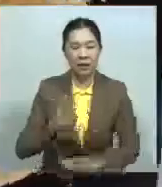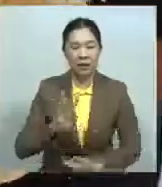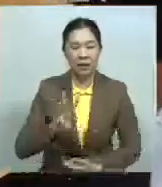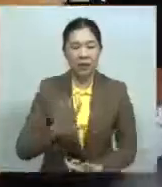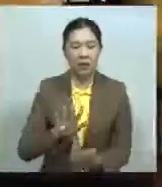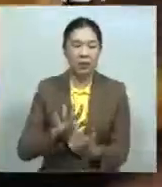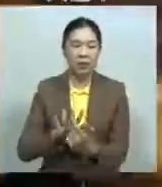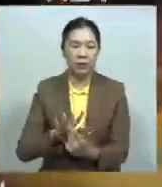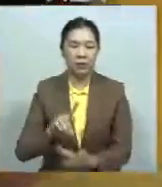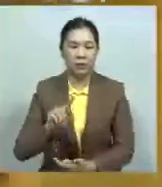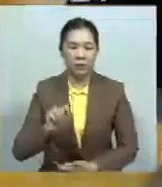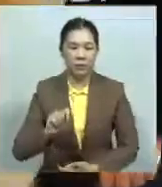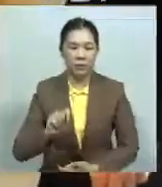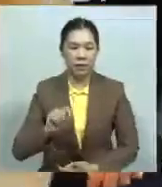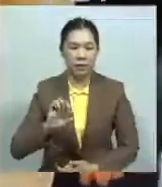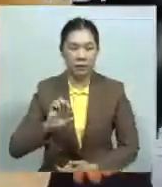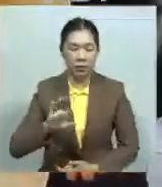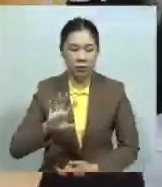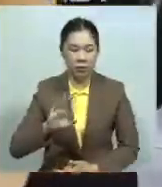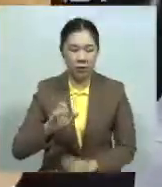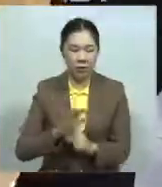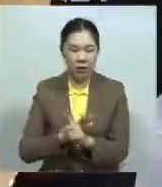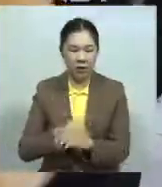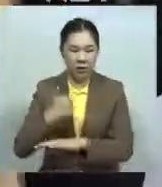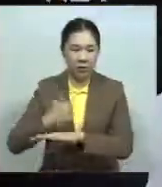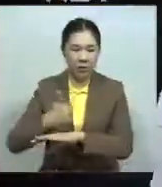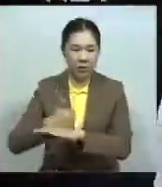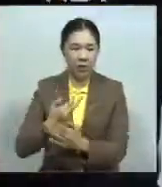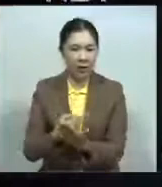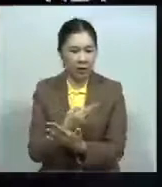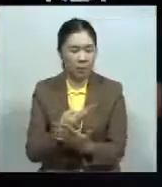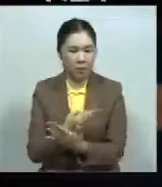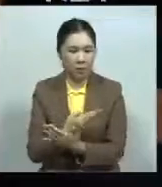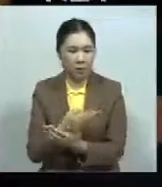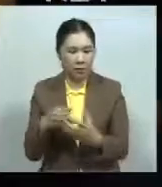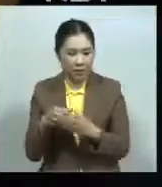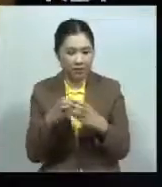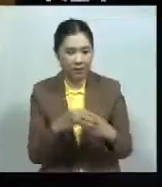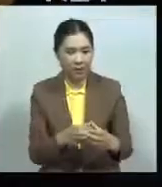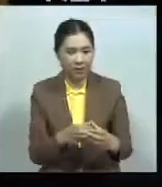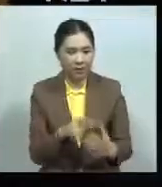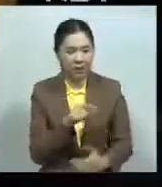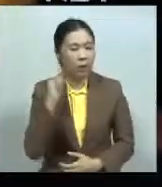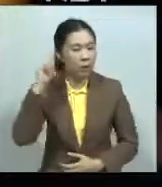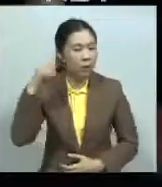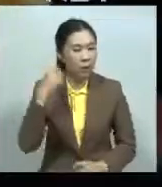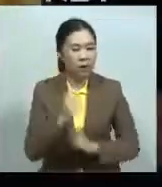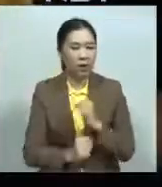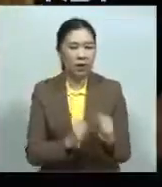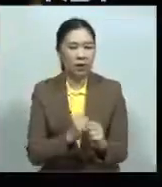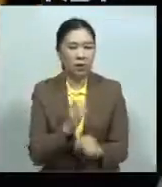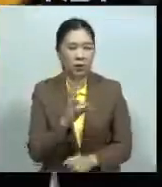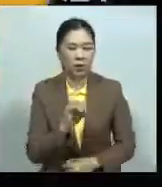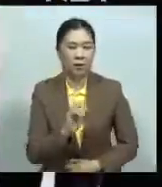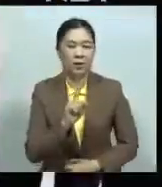นายชยาวุฒิจันทร์ผู้ว่าราชการจังหวัดราชบุรีลงพื้นที่ให้กำลังใจนางถวินเช้าเที่ยงอายุ71ปีแม่ของ